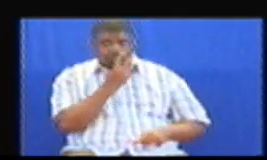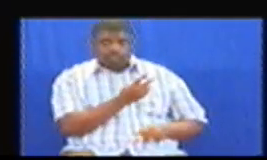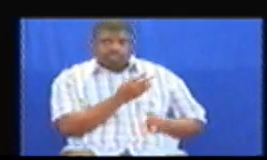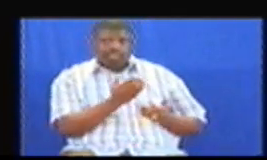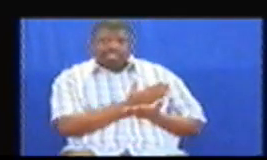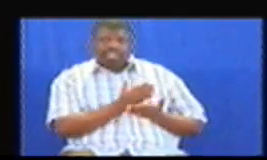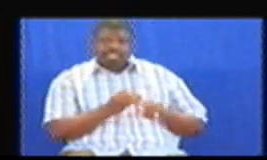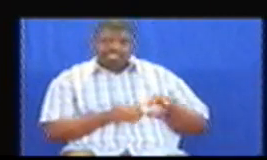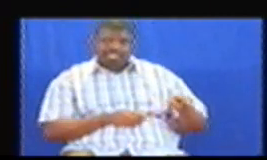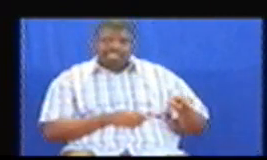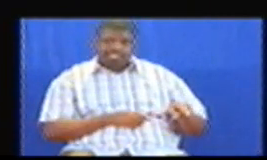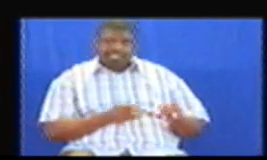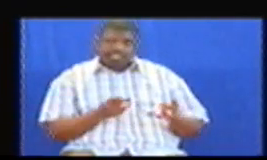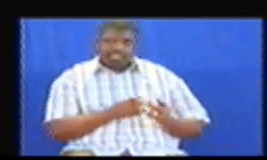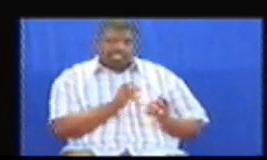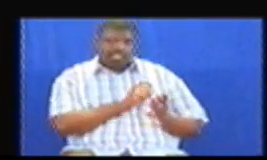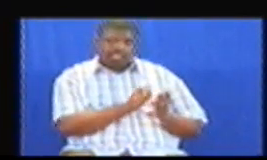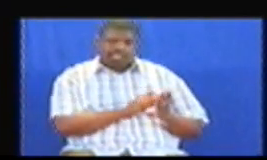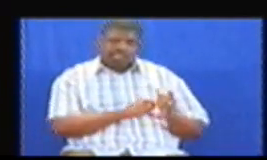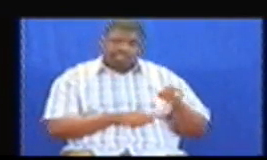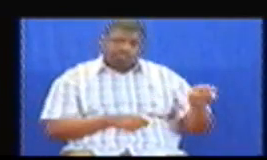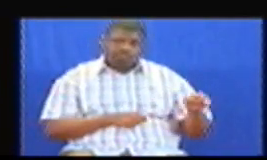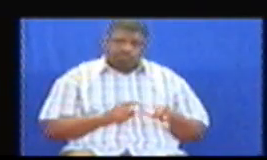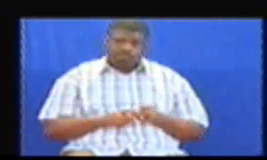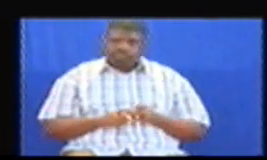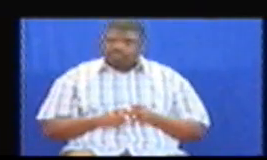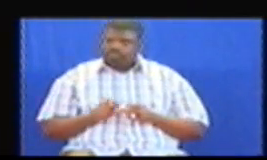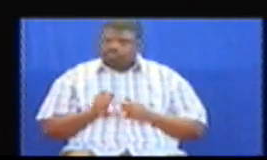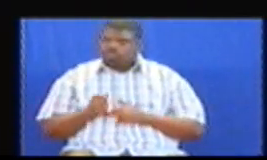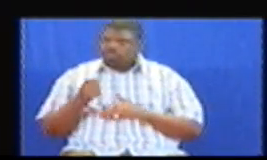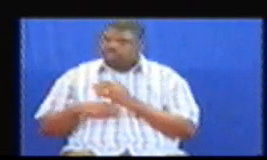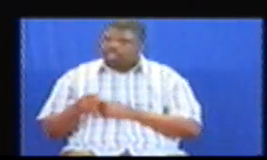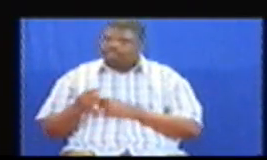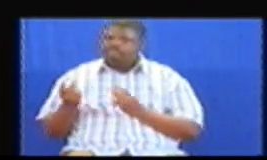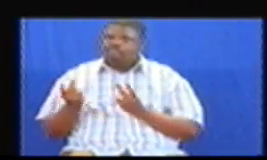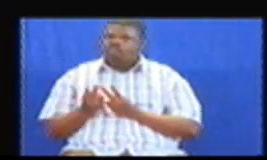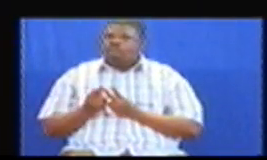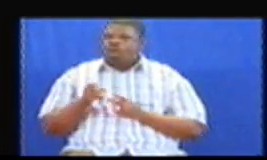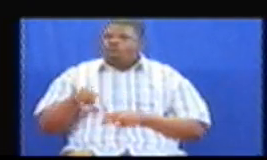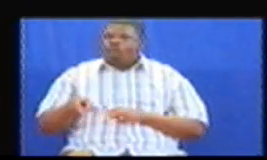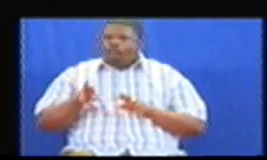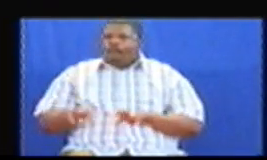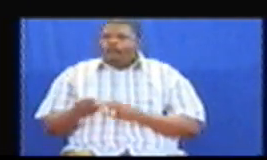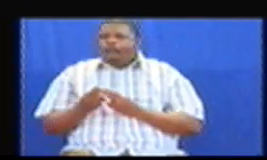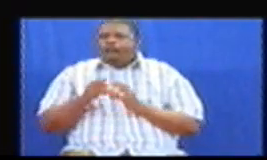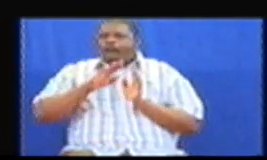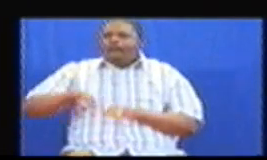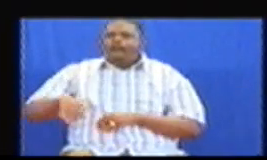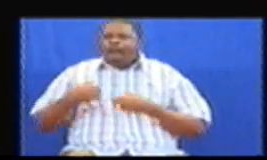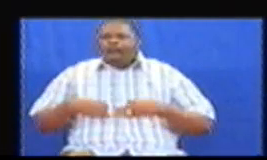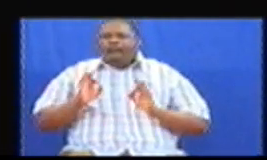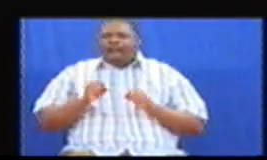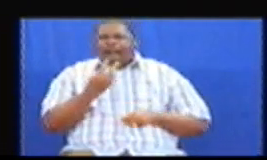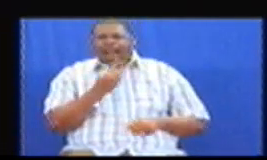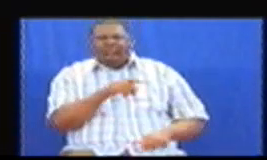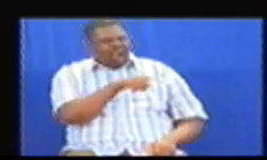kesi kama kilichoandikwa kwenye kesi na fakti zilizoko mle ndani kinafanana, au wanaweza wakawaachia huru baada ya kuona kwamba ile